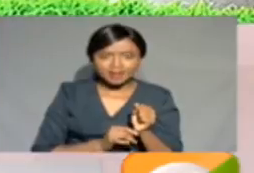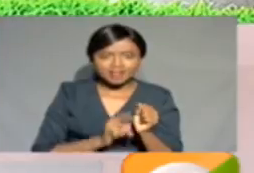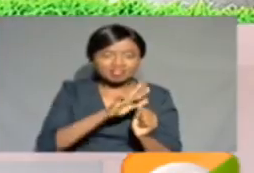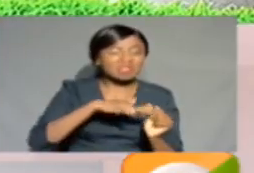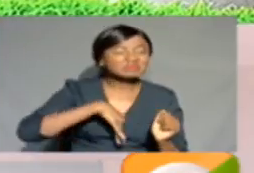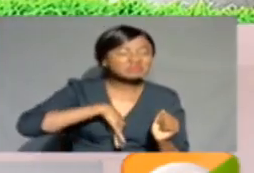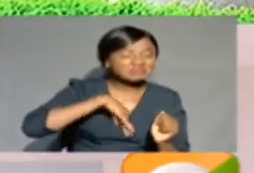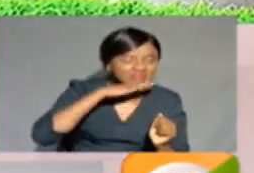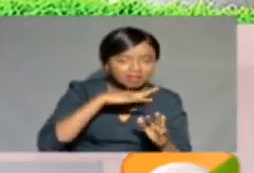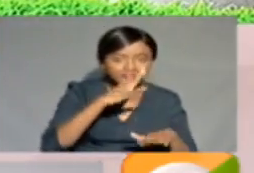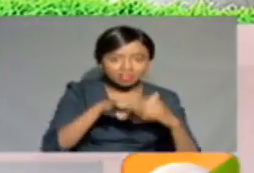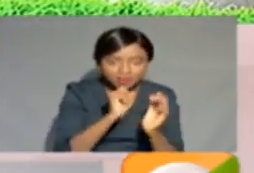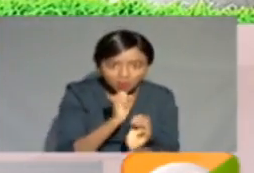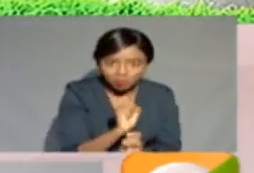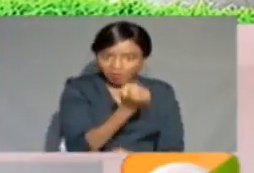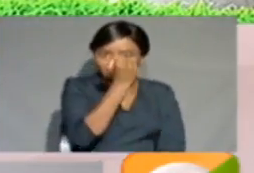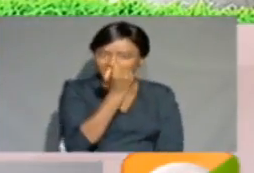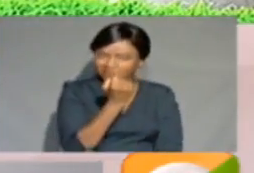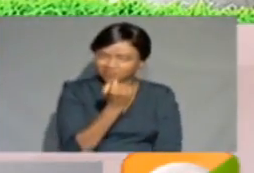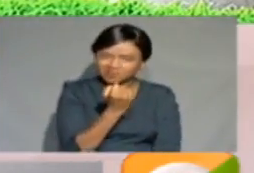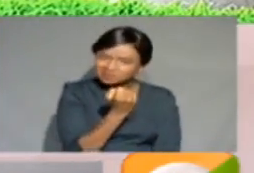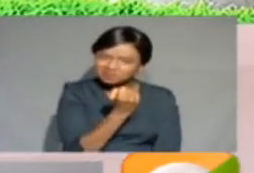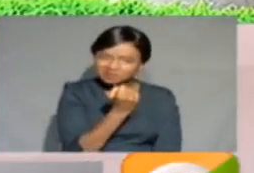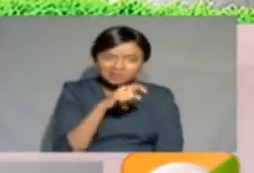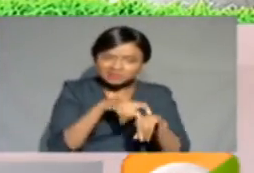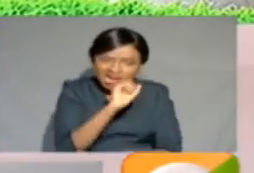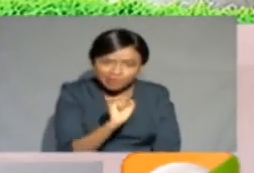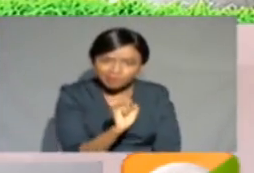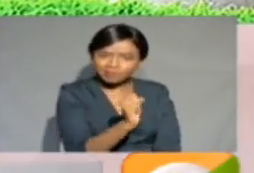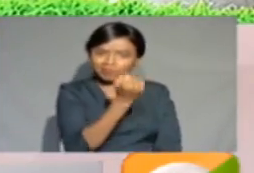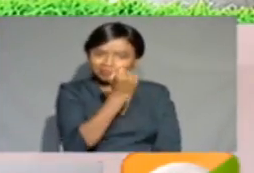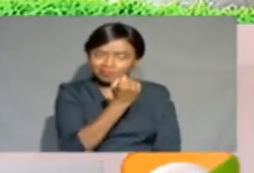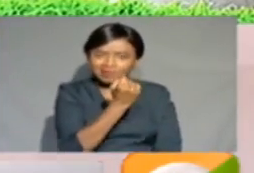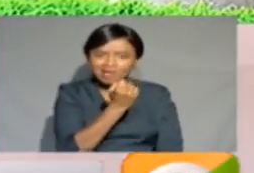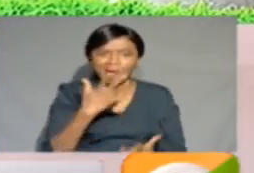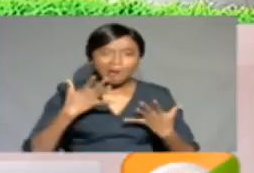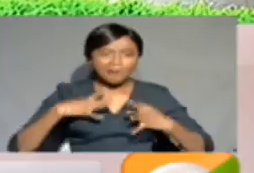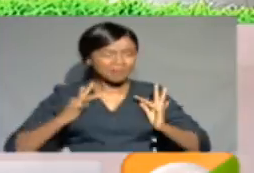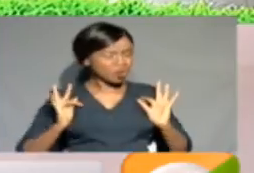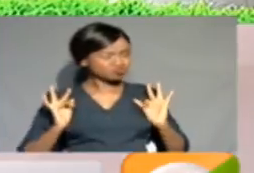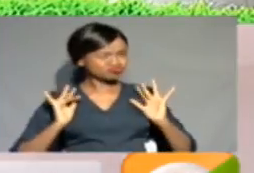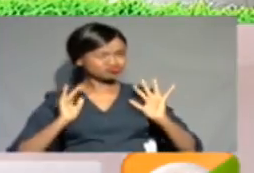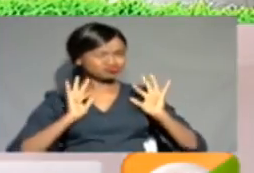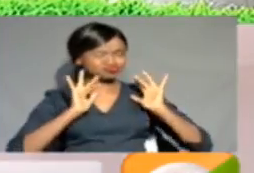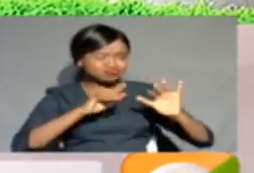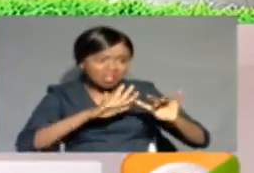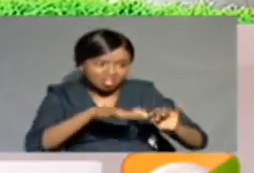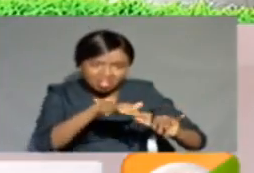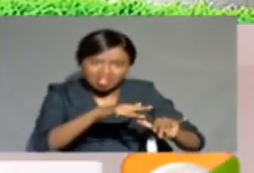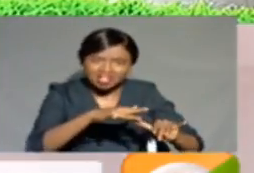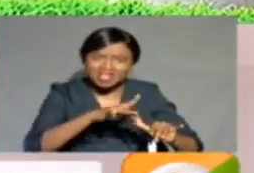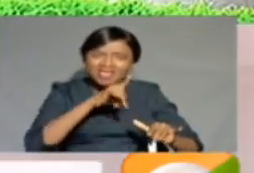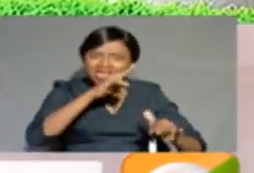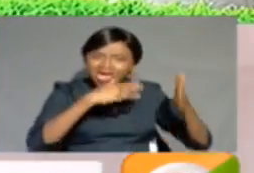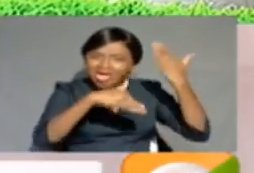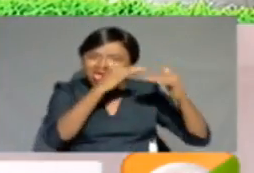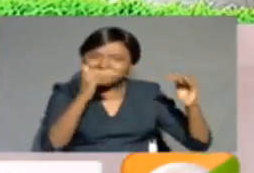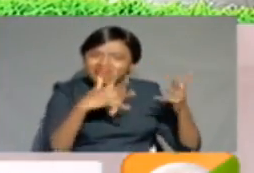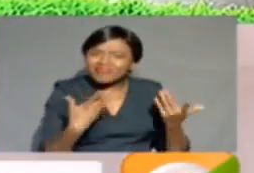aliyekufa na kisha akafufuka. Alipofufuka tu watu walikuja kwa wengi kumuuliza, vipi huko Ahera kuna kuwa